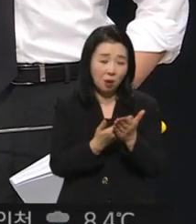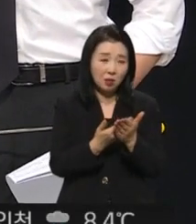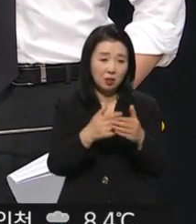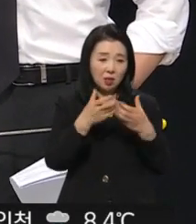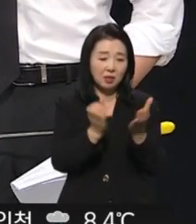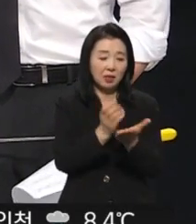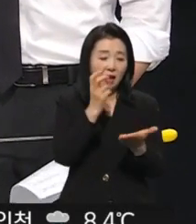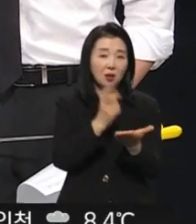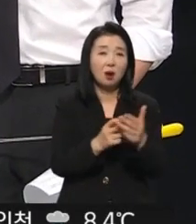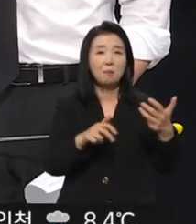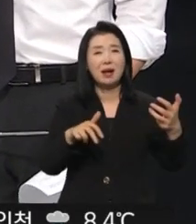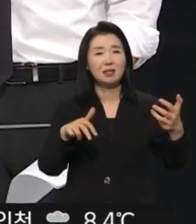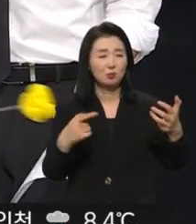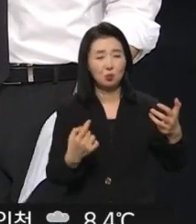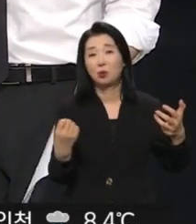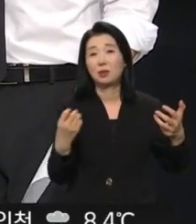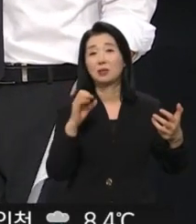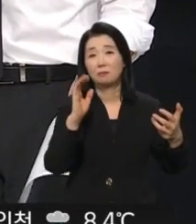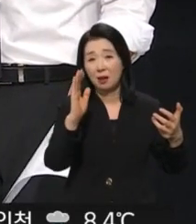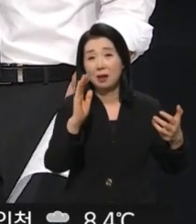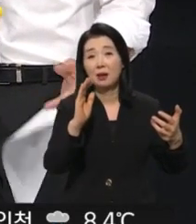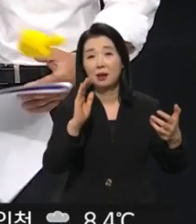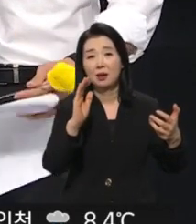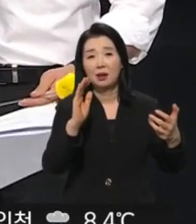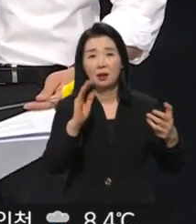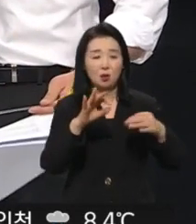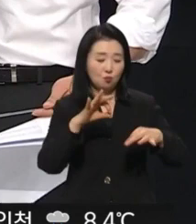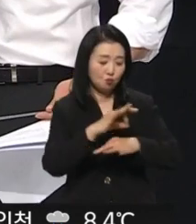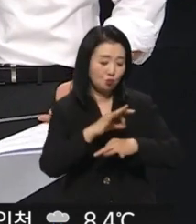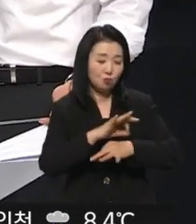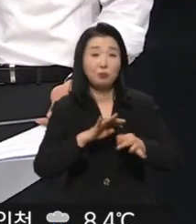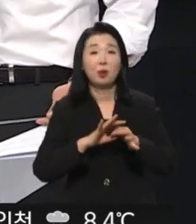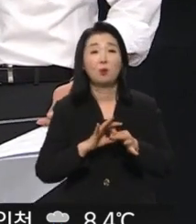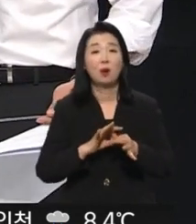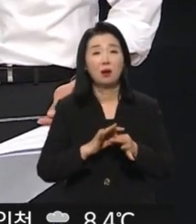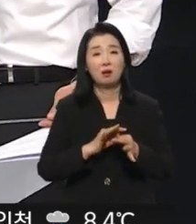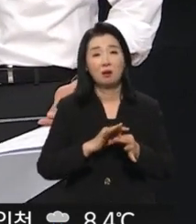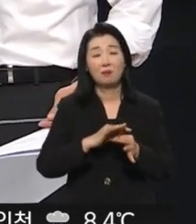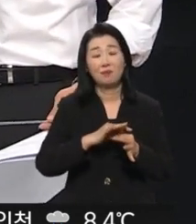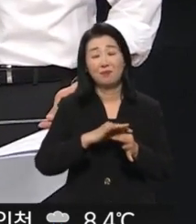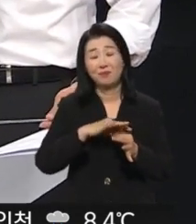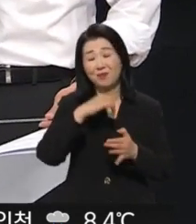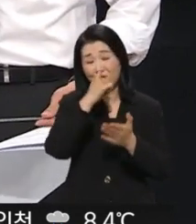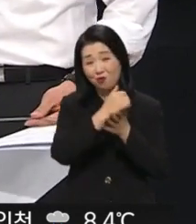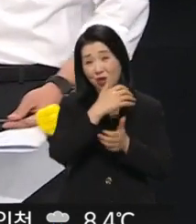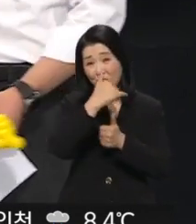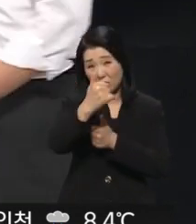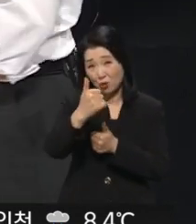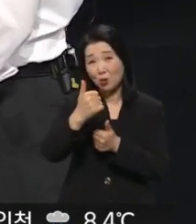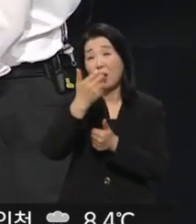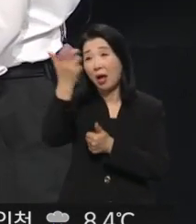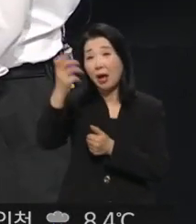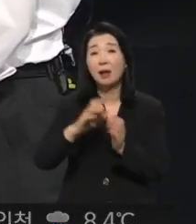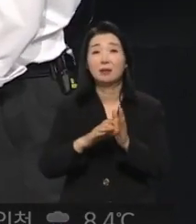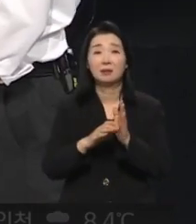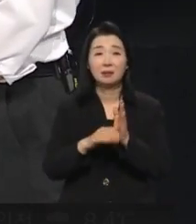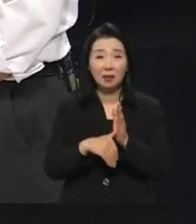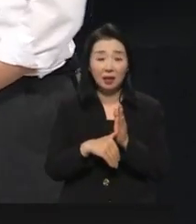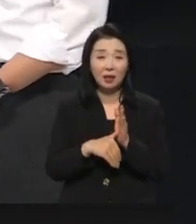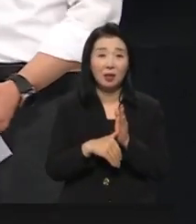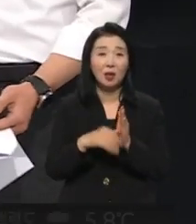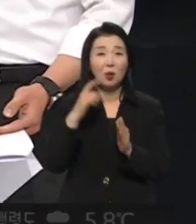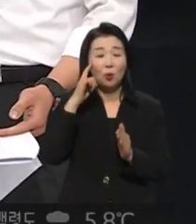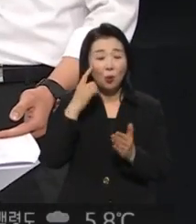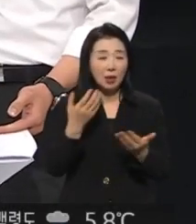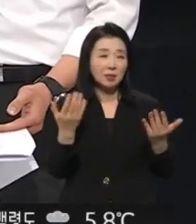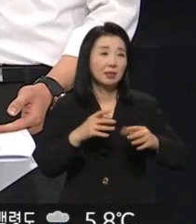80조도 다시 언급을 했는데요. 당헌 80조는 부정부패 관련 혐의로 기소될 경우 이 기소와 동시에 당직자의